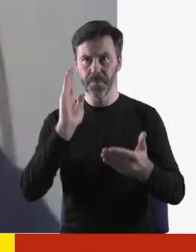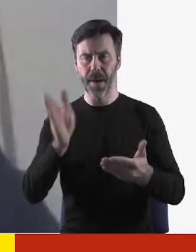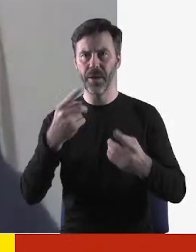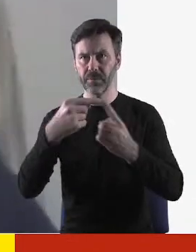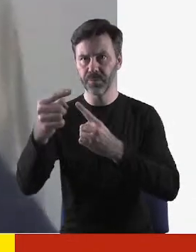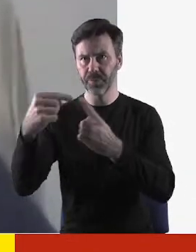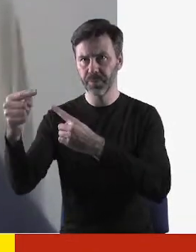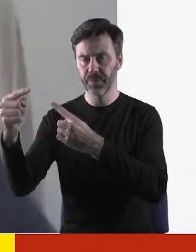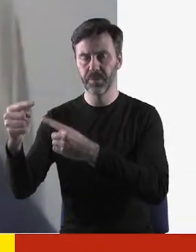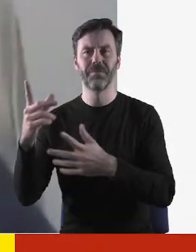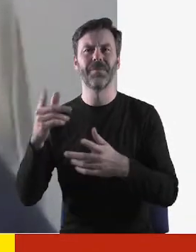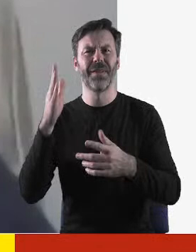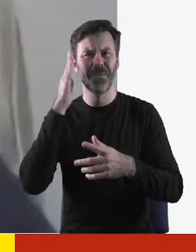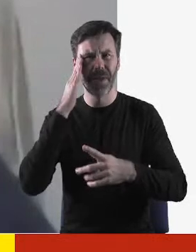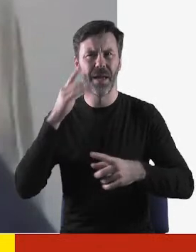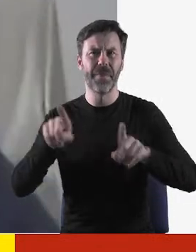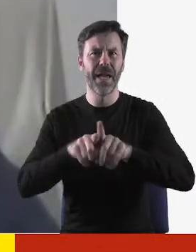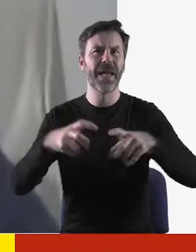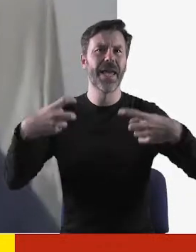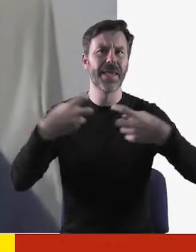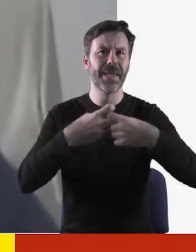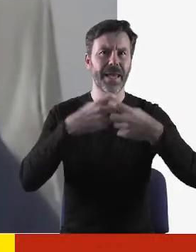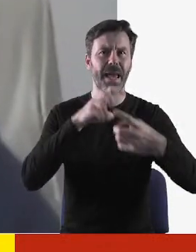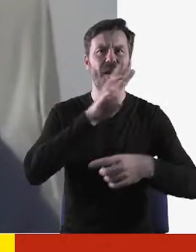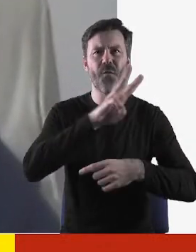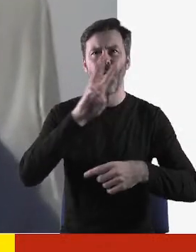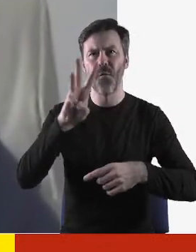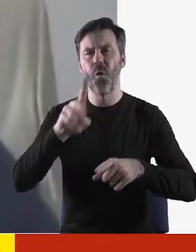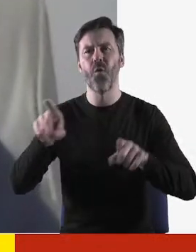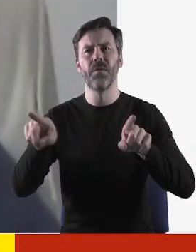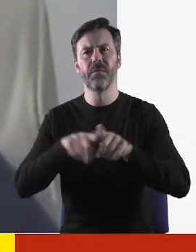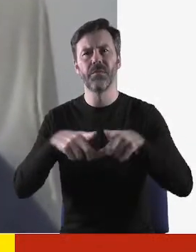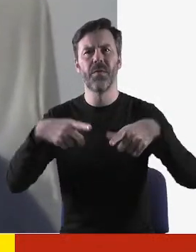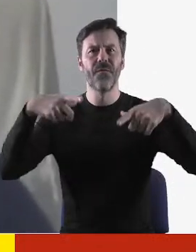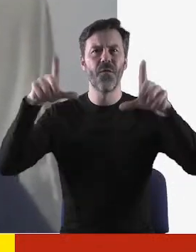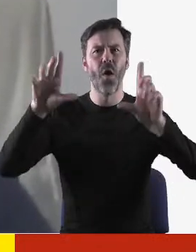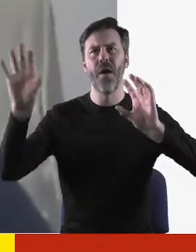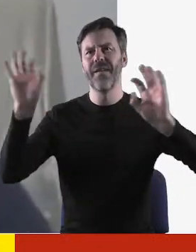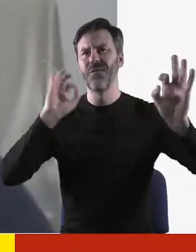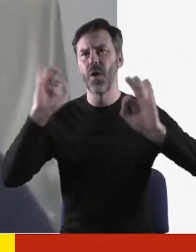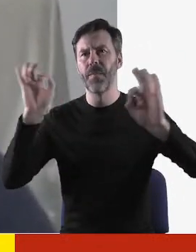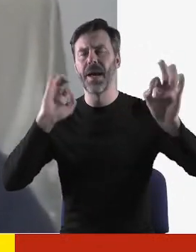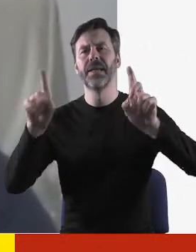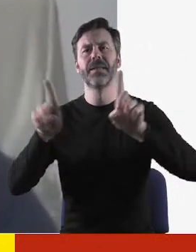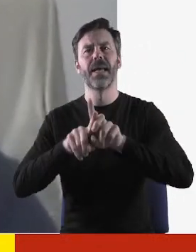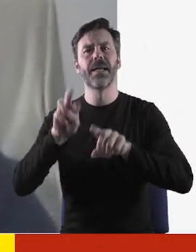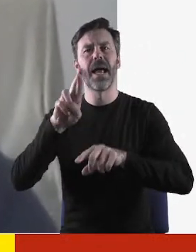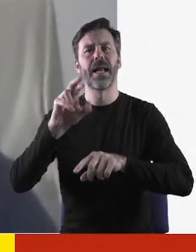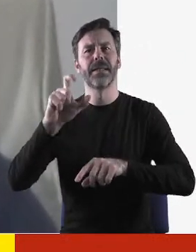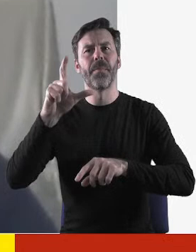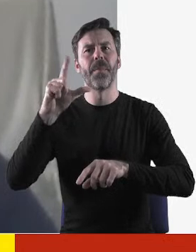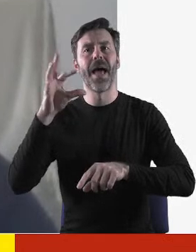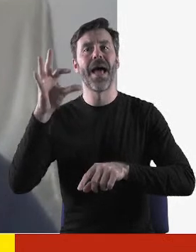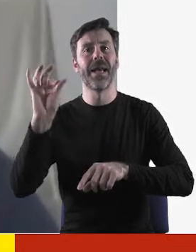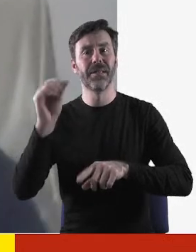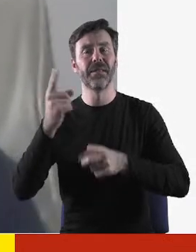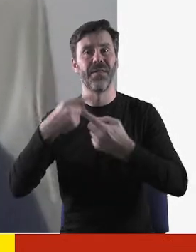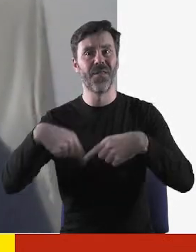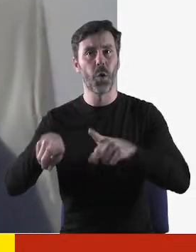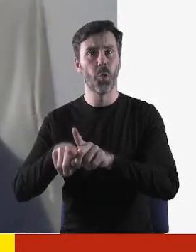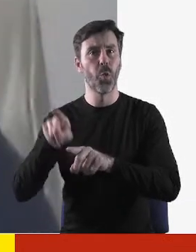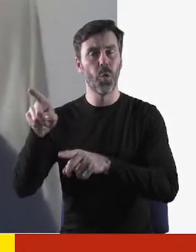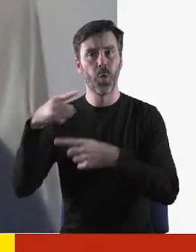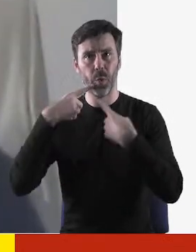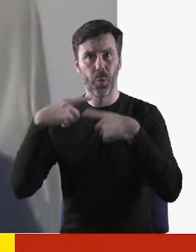oczywiście o stronę internetową, posty zamieszczane, jest to na bieżąco realizowane przez RCPS. Skierowaliśmy